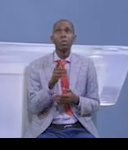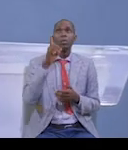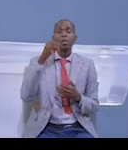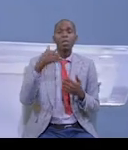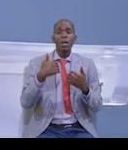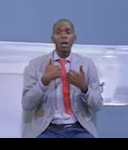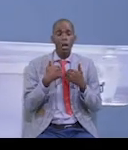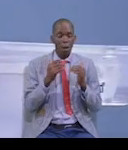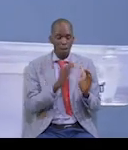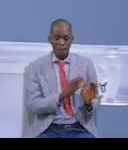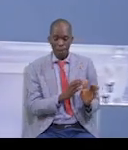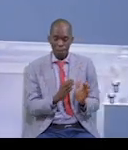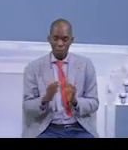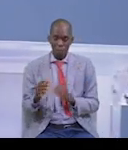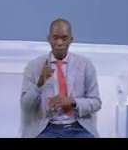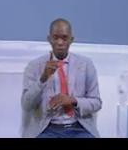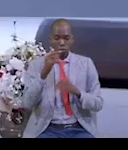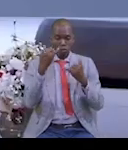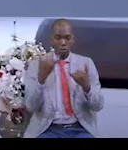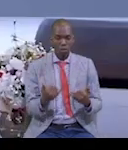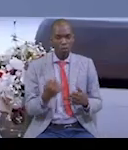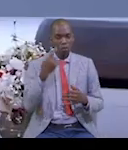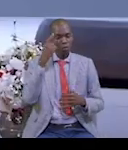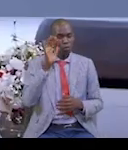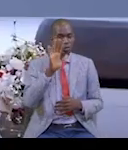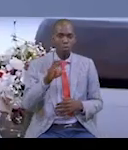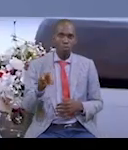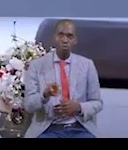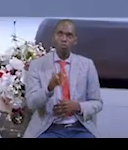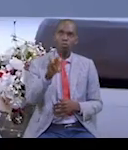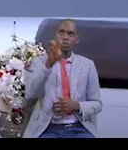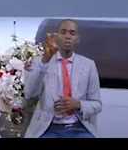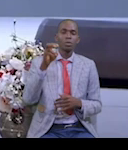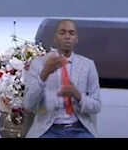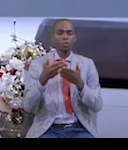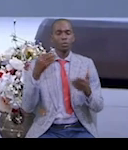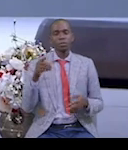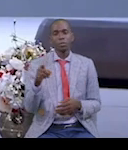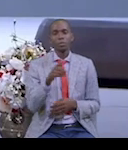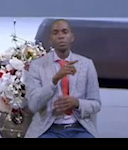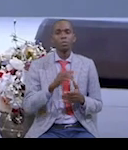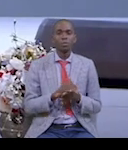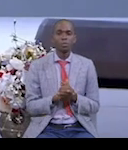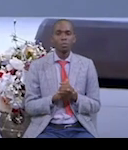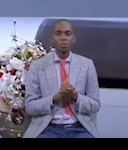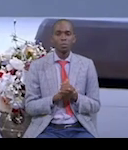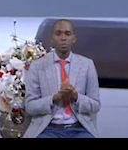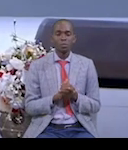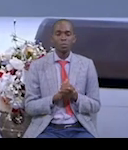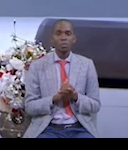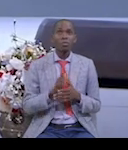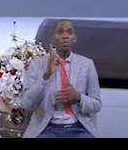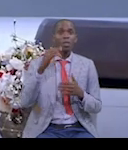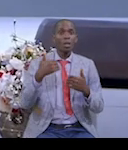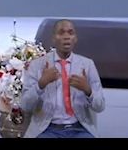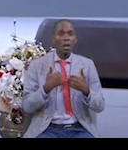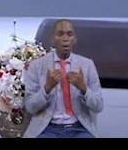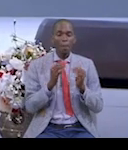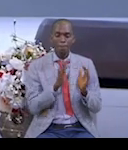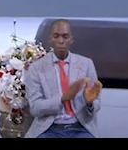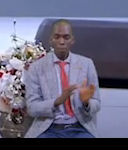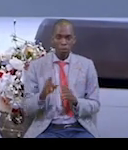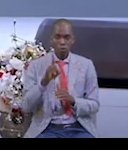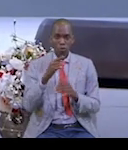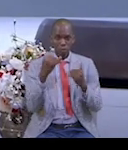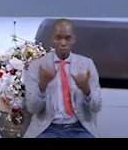you now for the journey ahead. ఆయన ముందున్న ప్రయాణం కోసం ఇప్పుడు మిమ్మల్ని సిద్ధపరిచారు. He has prepared you now. ఆయన ఇప్పుడు